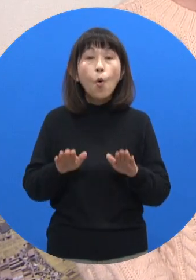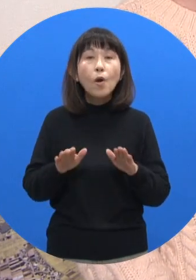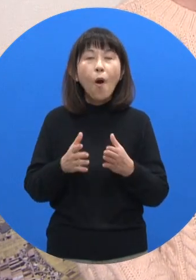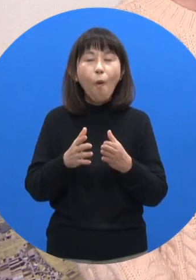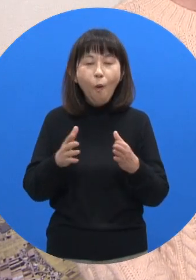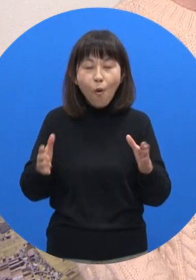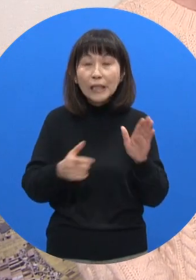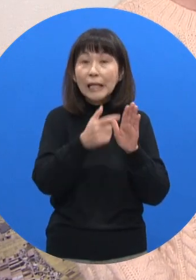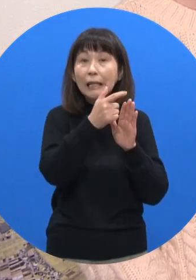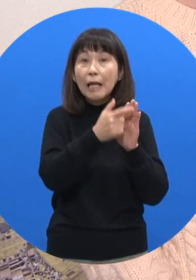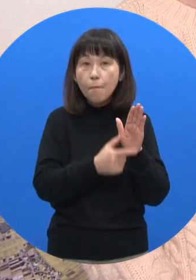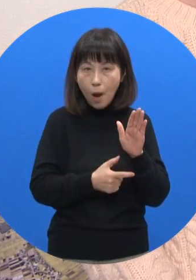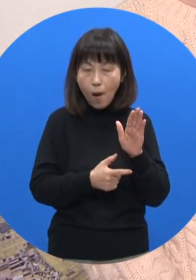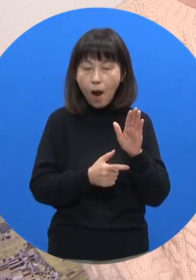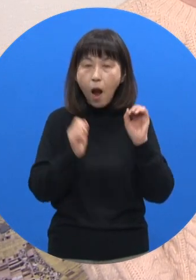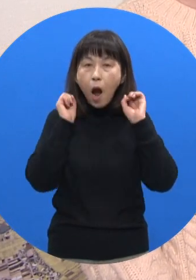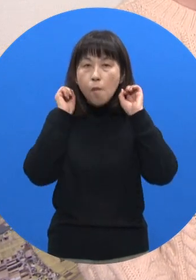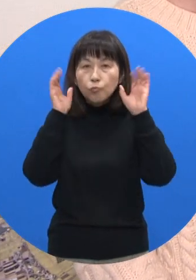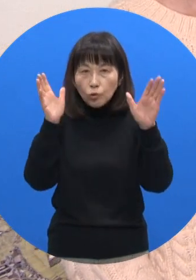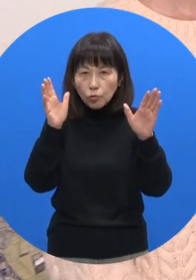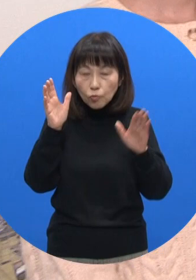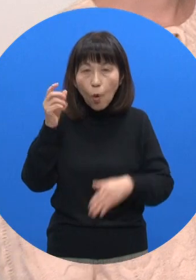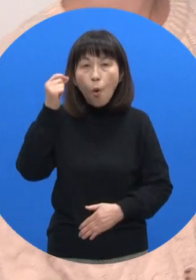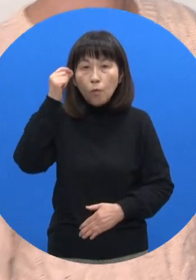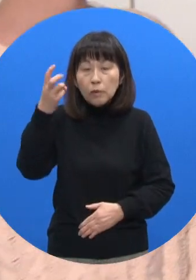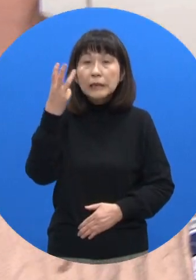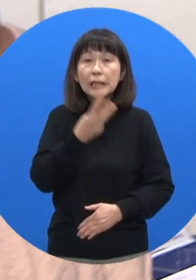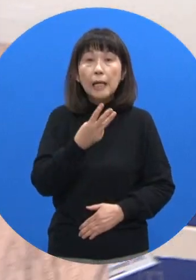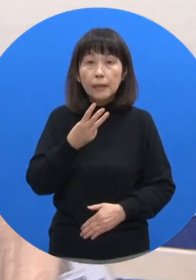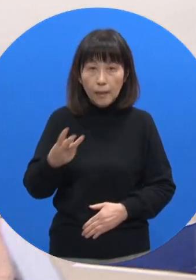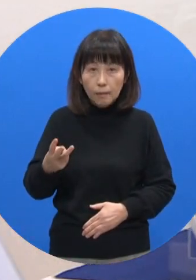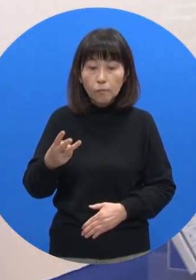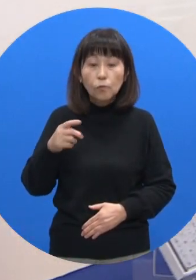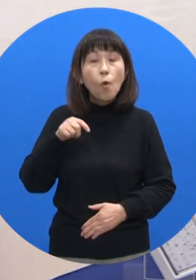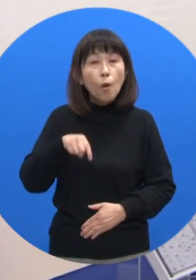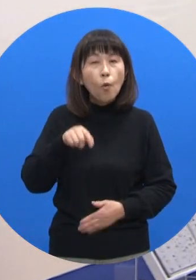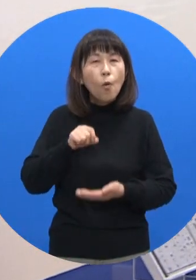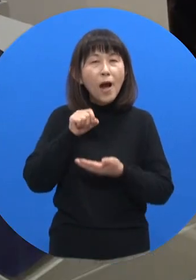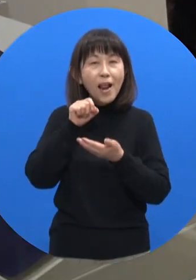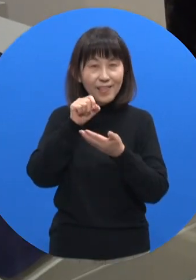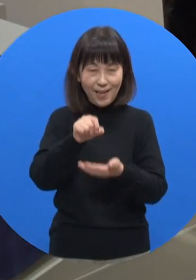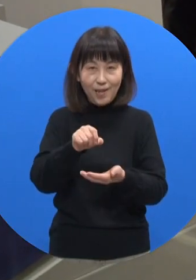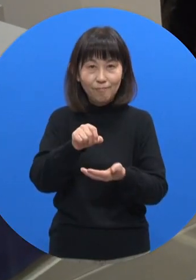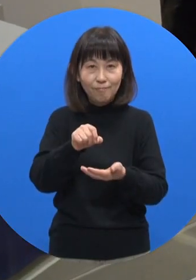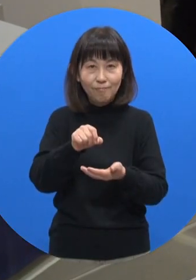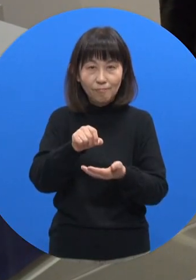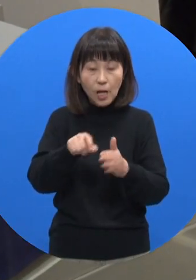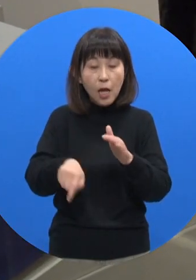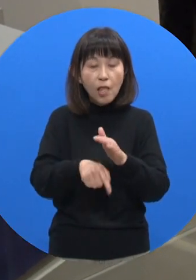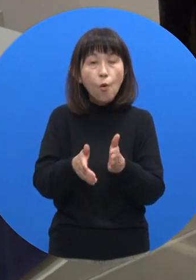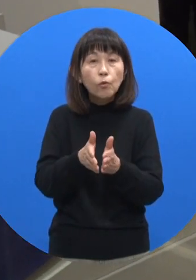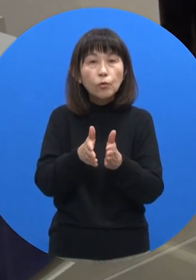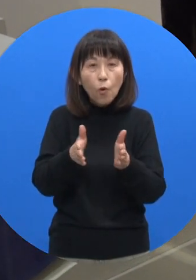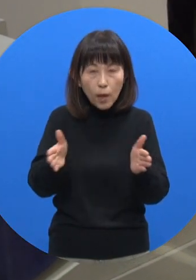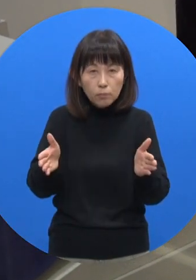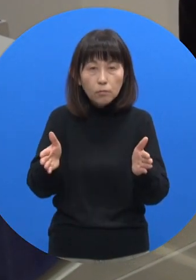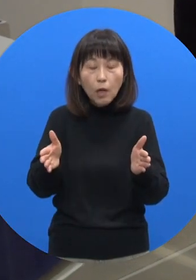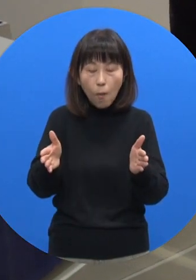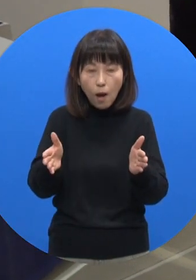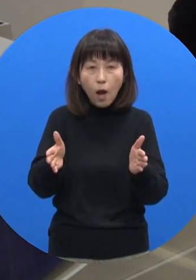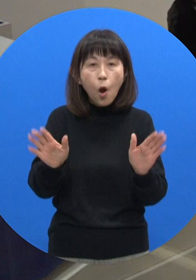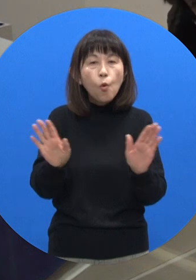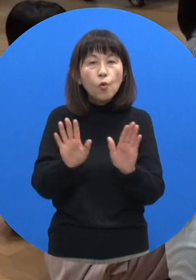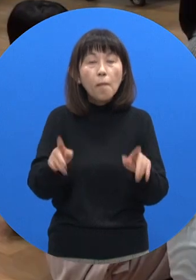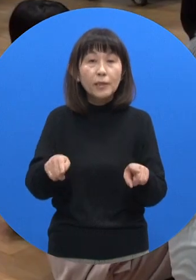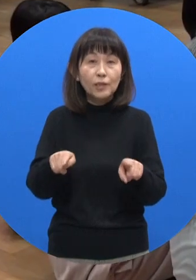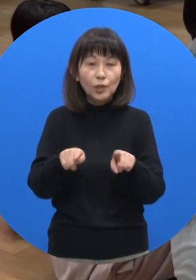大きなテーマとしては文語三件というテーマは先哲資料館から言ってるんですけれども、そこからどういうふうに広げていくかというのは子ど